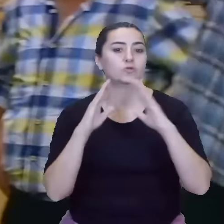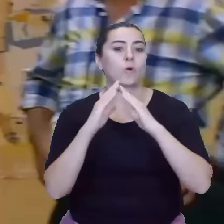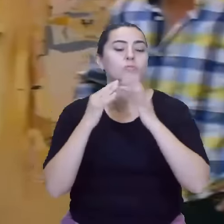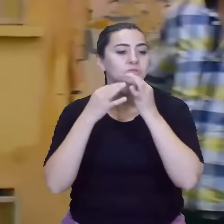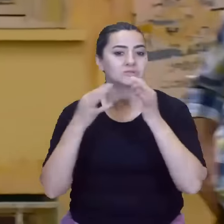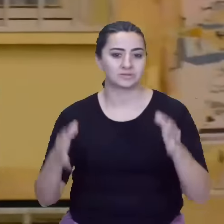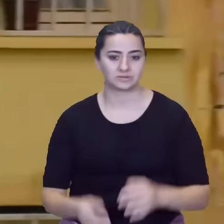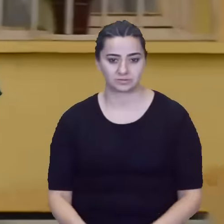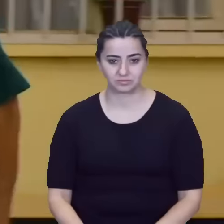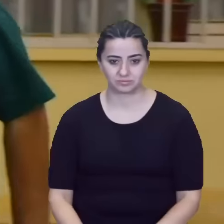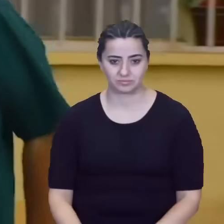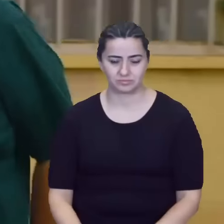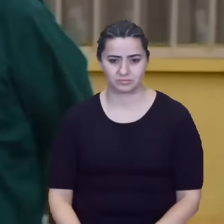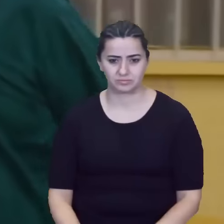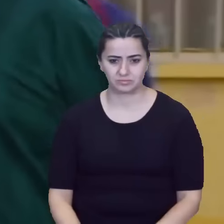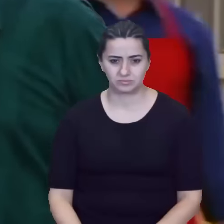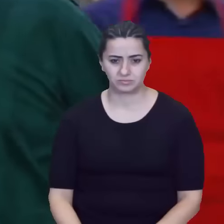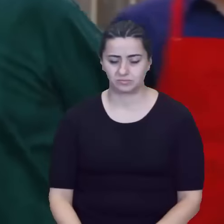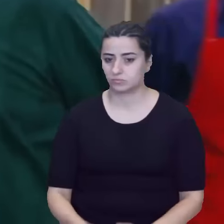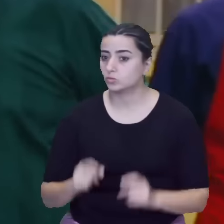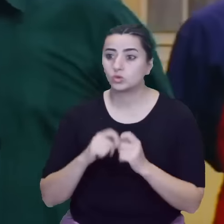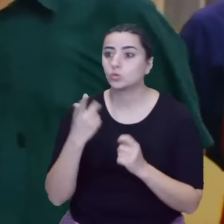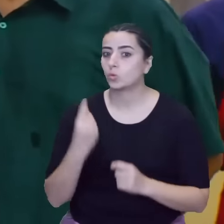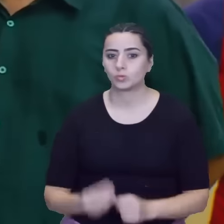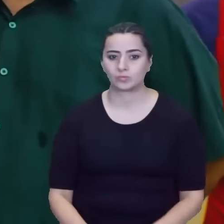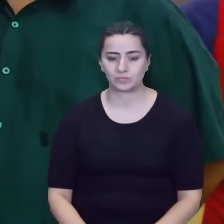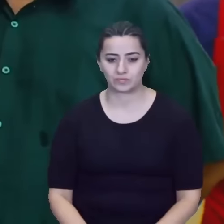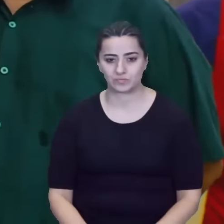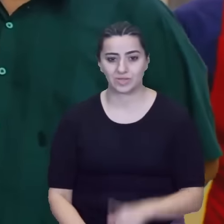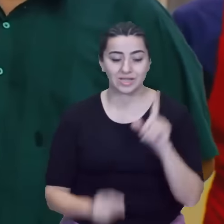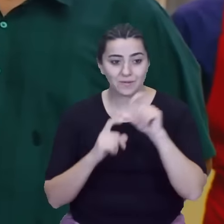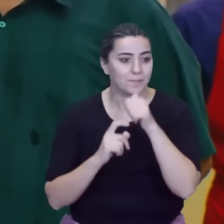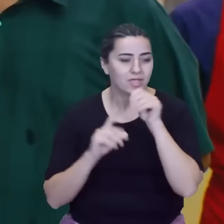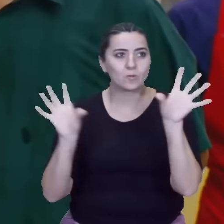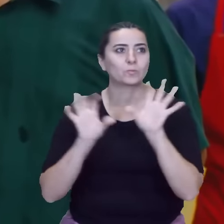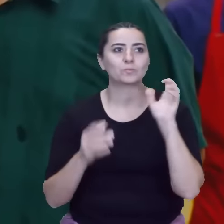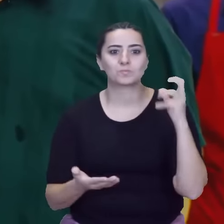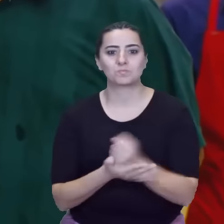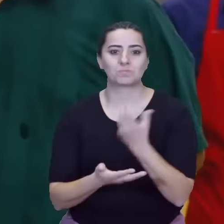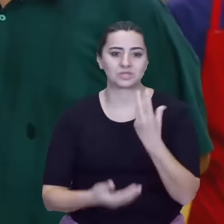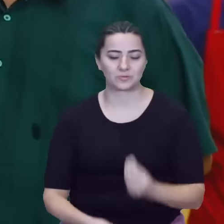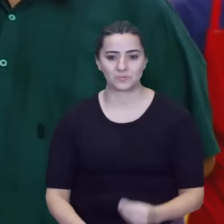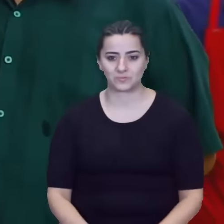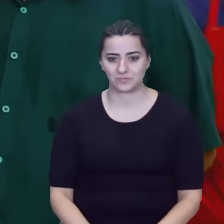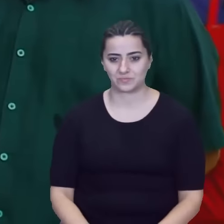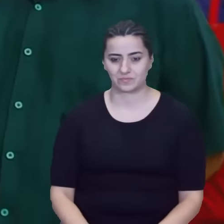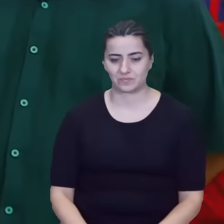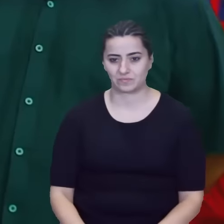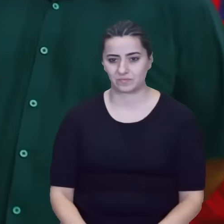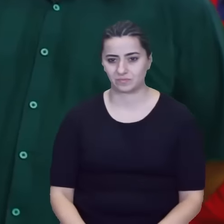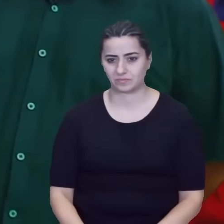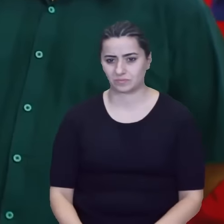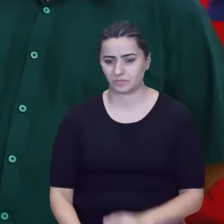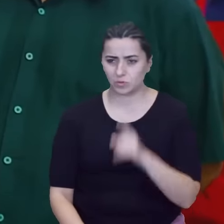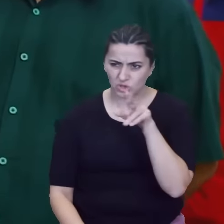Komşular. Butik. Ne oluyor ya? Seyfi Bey yayını almayı başardı Fehmi abi. Ne öyle ya?